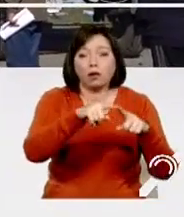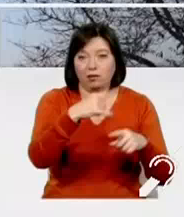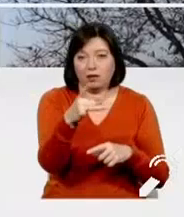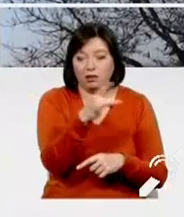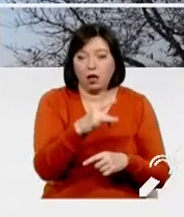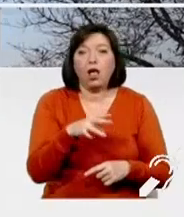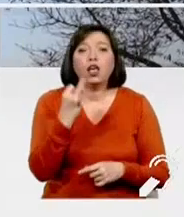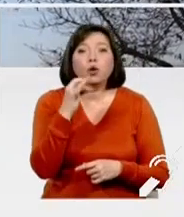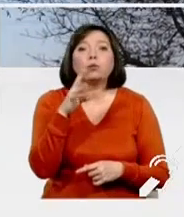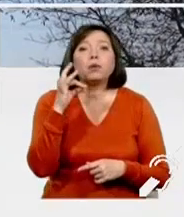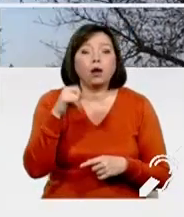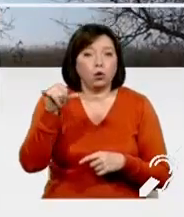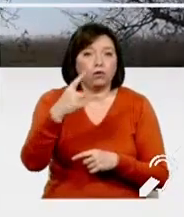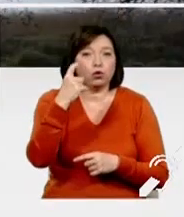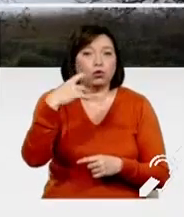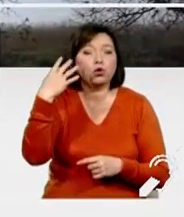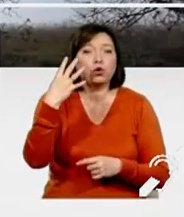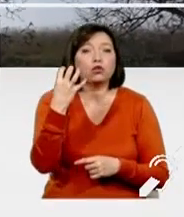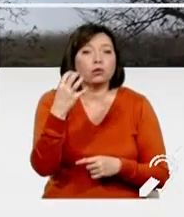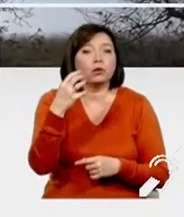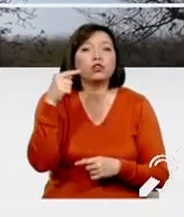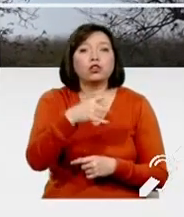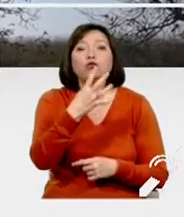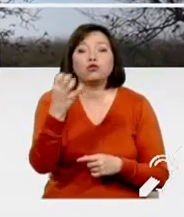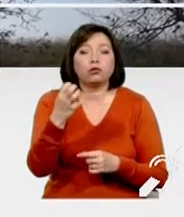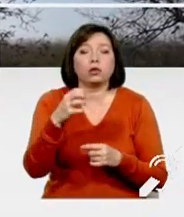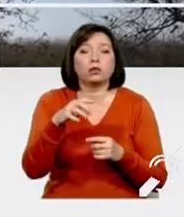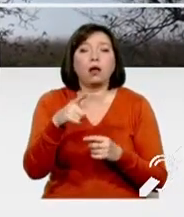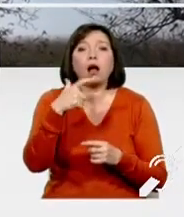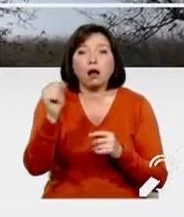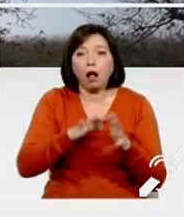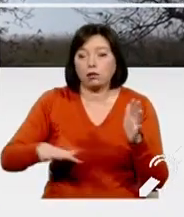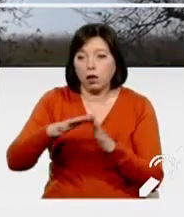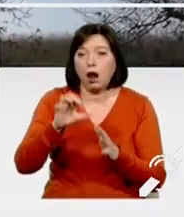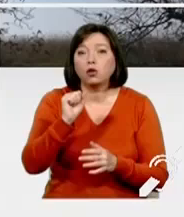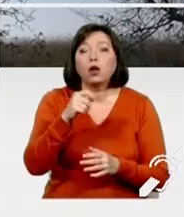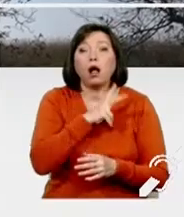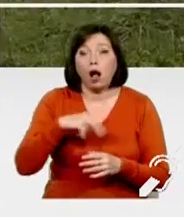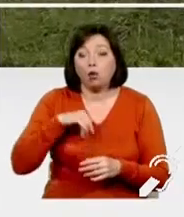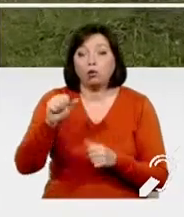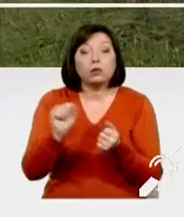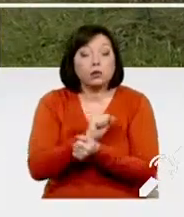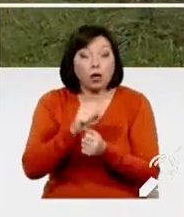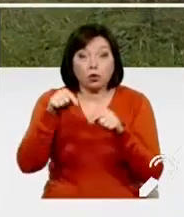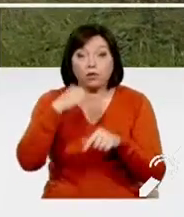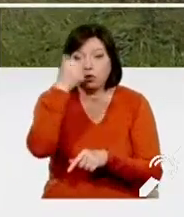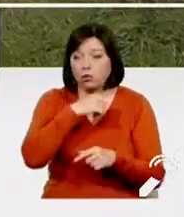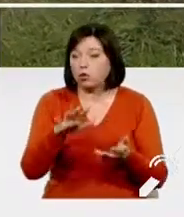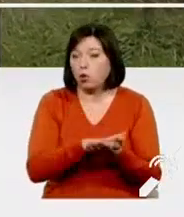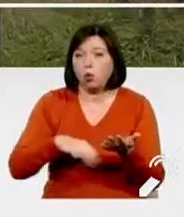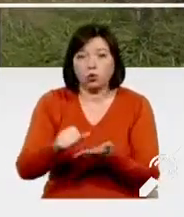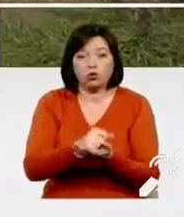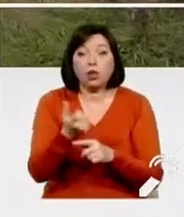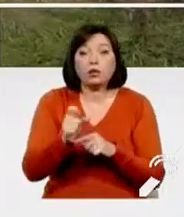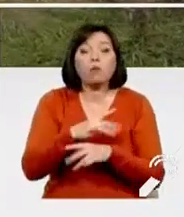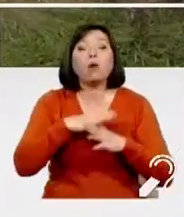Ion Pralea are 1400 de hectare de teren agricol în satul Andrușul de Jos, raionul Cahul. Seceta din acest an i-a distrus cea